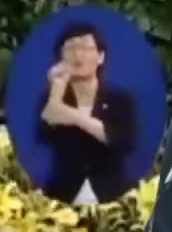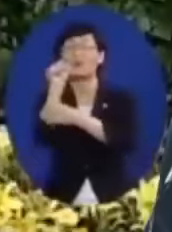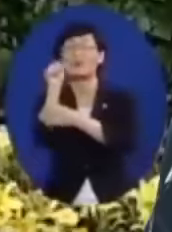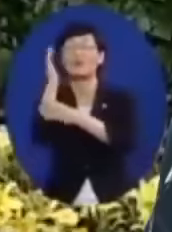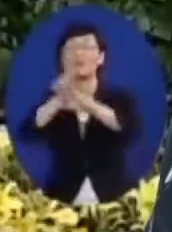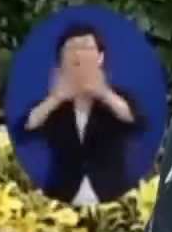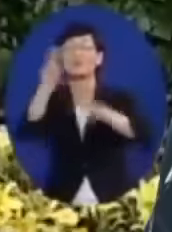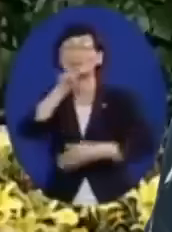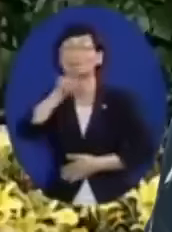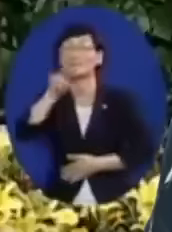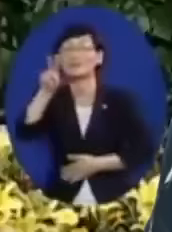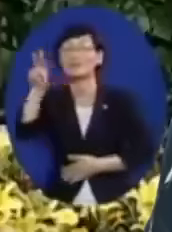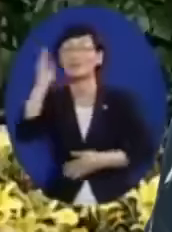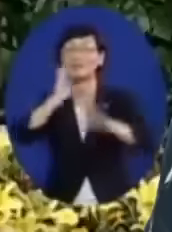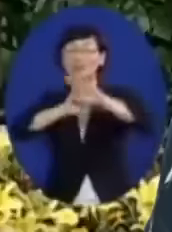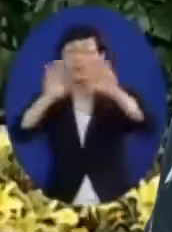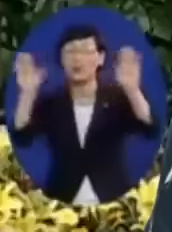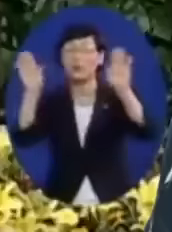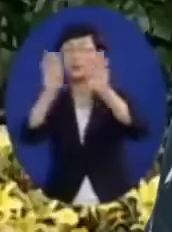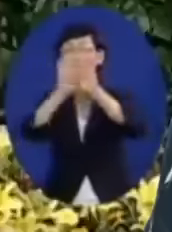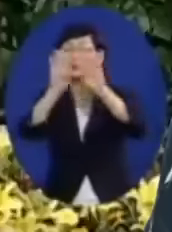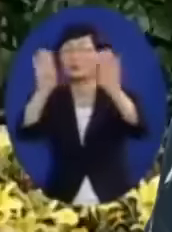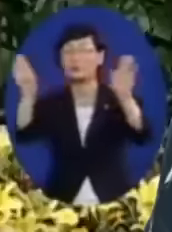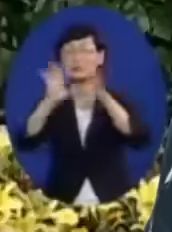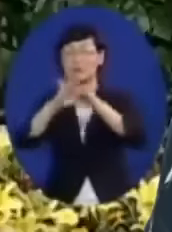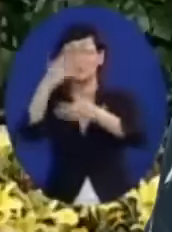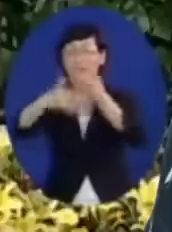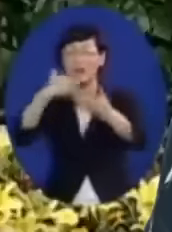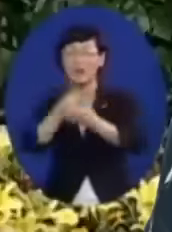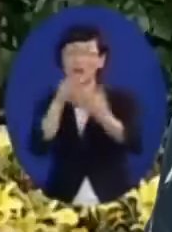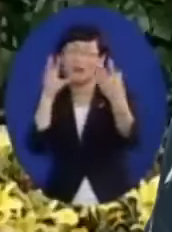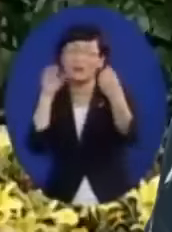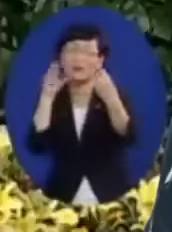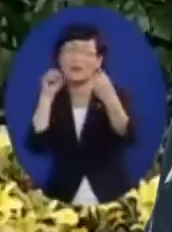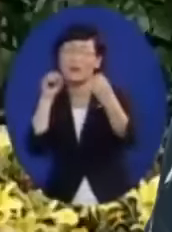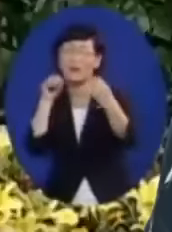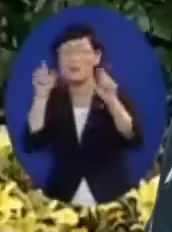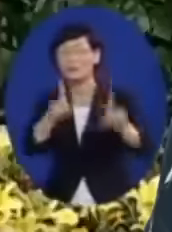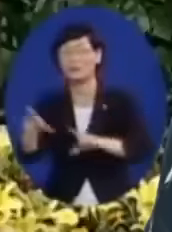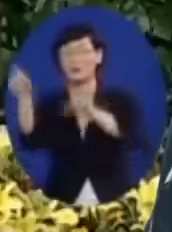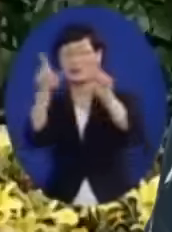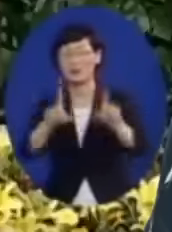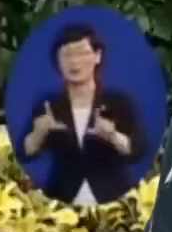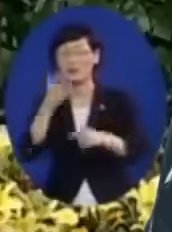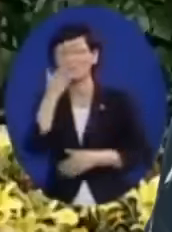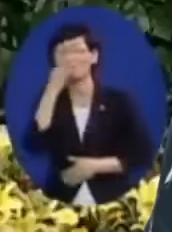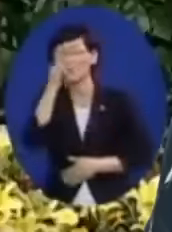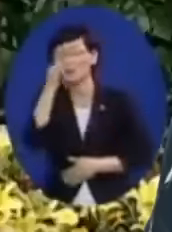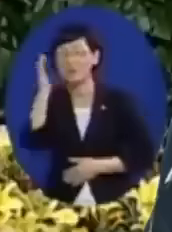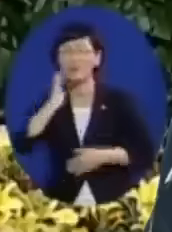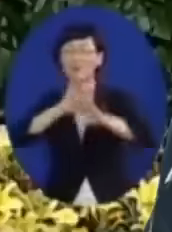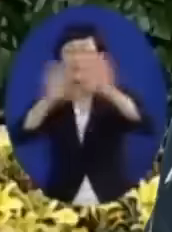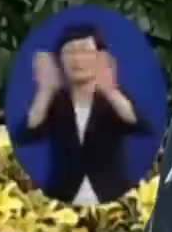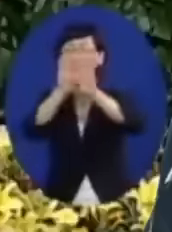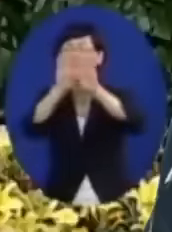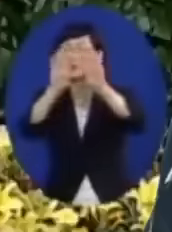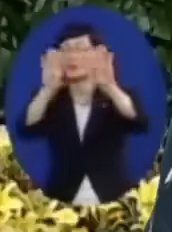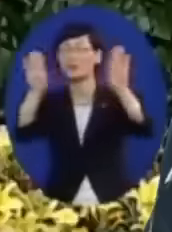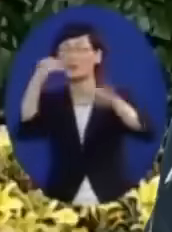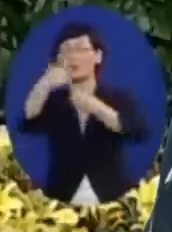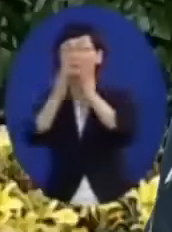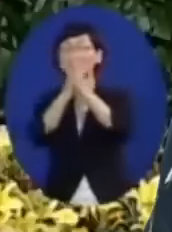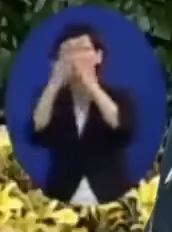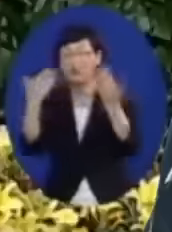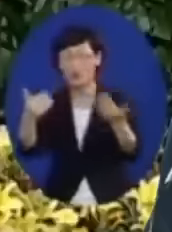쳐다보고 열린 하늘 문을 통해서 하나님과 대화하며 살 수 있도록 열린 하늘 문인